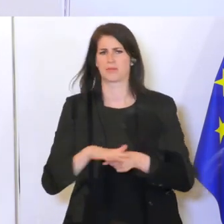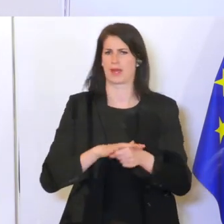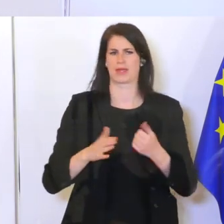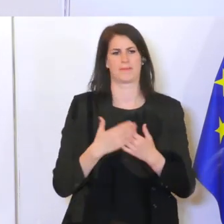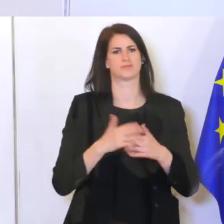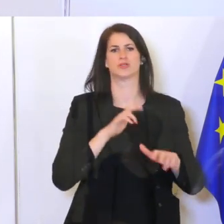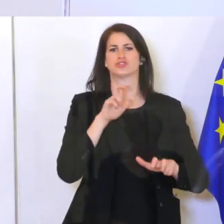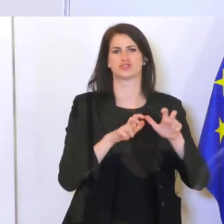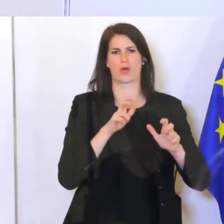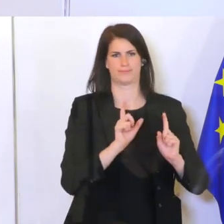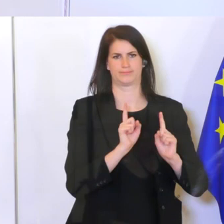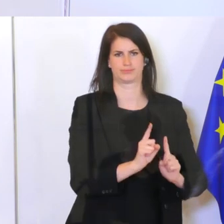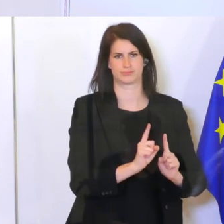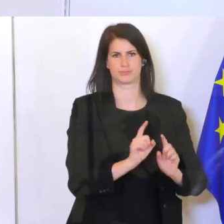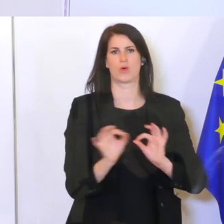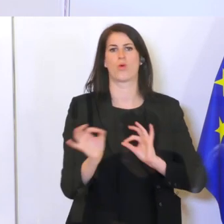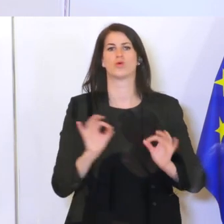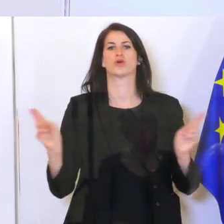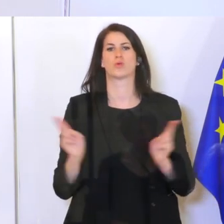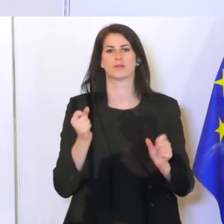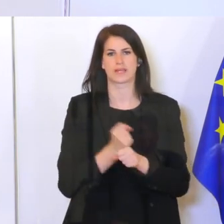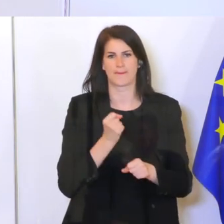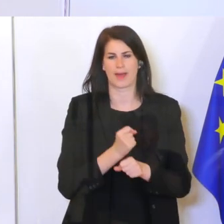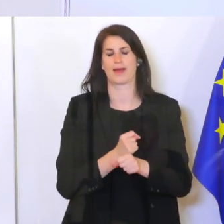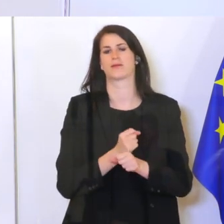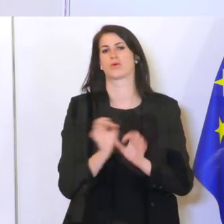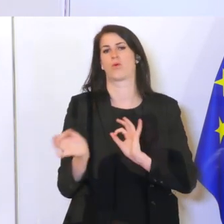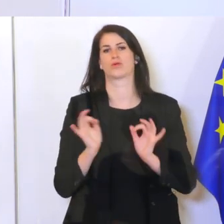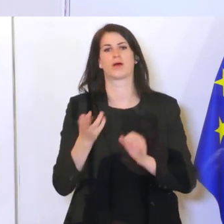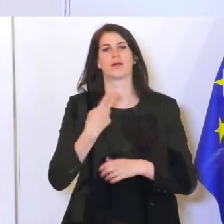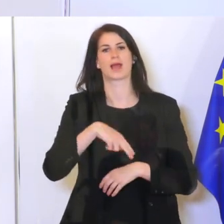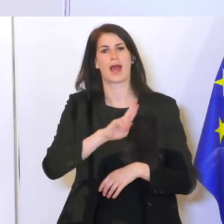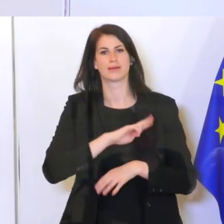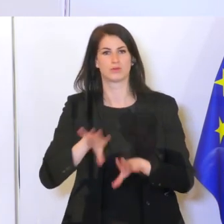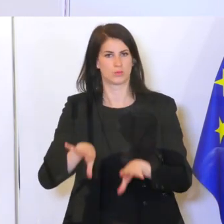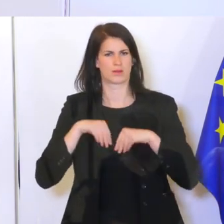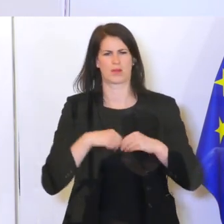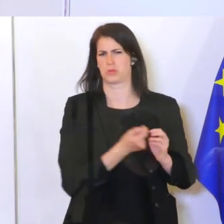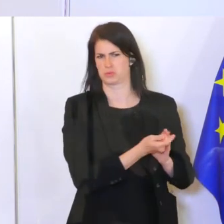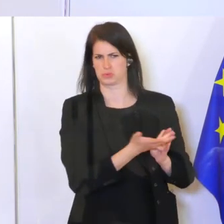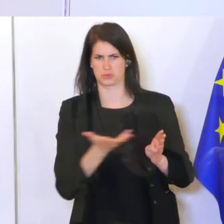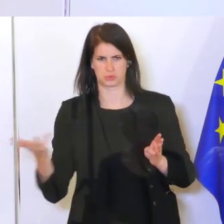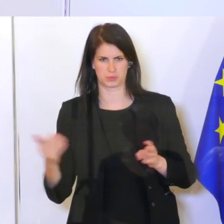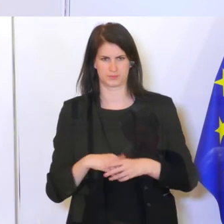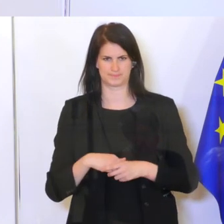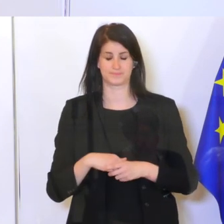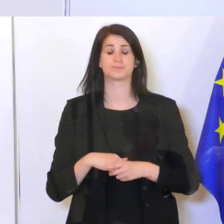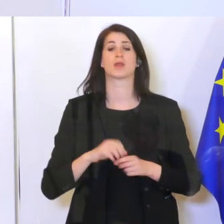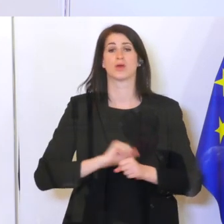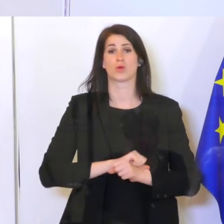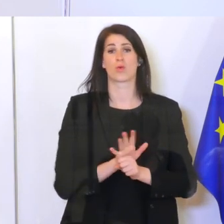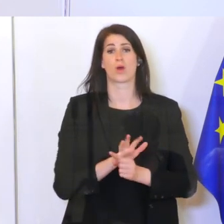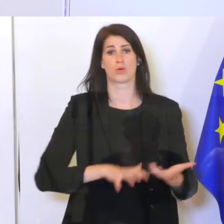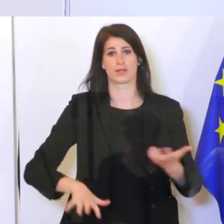die Anträge zur Kurzarbeit, über die Übernahme von Garantien und so weiter. Die Corona-Krise betrifft ja